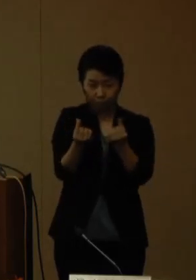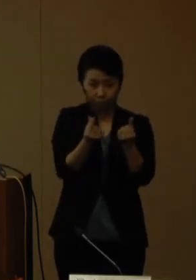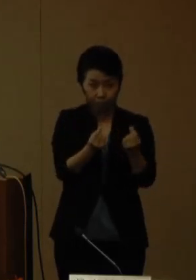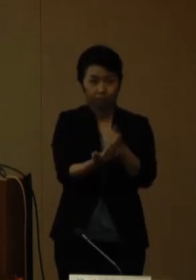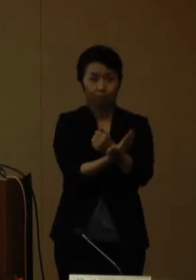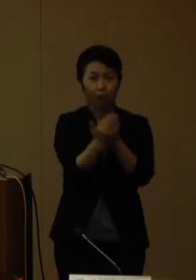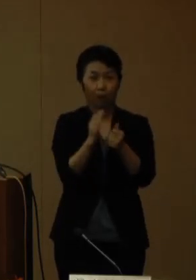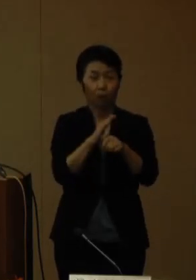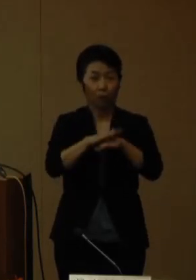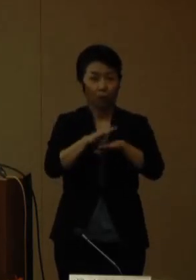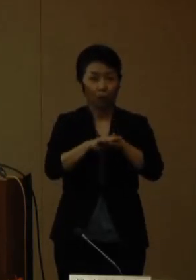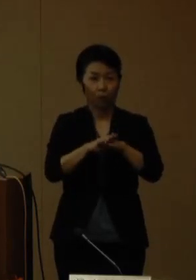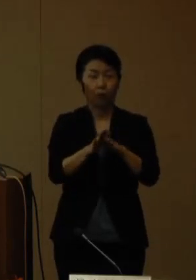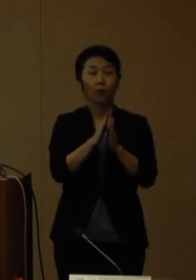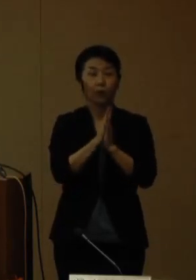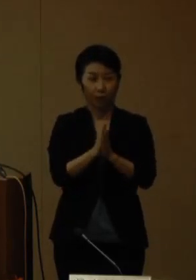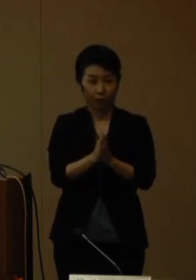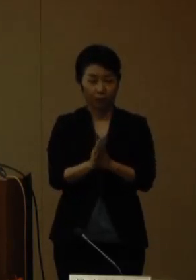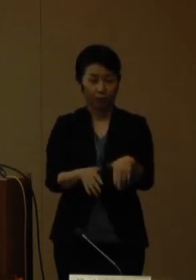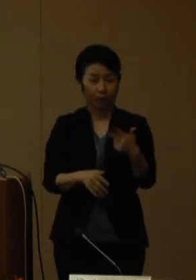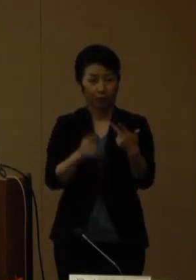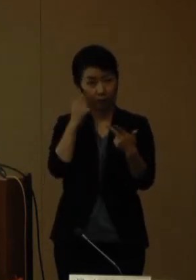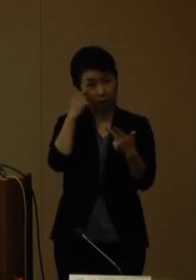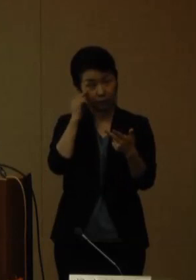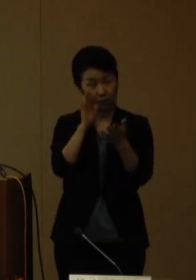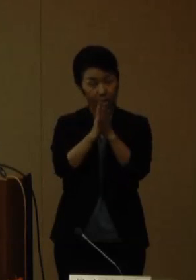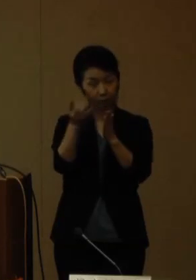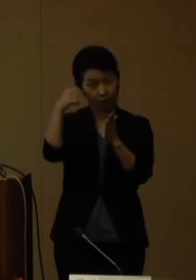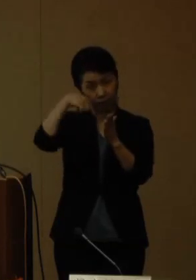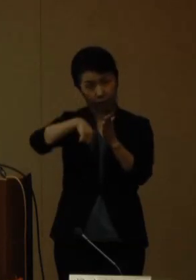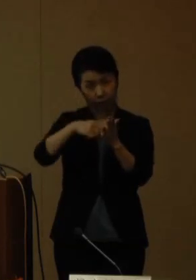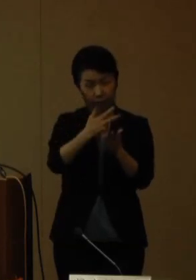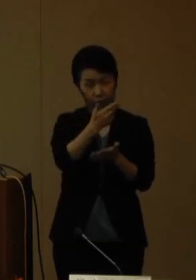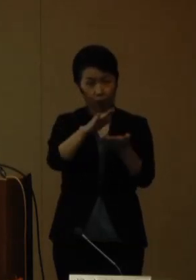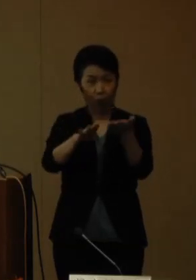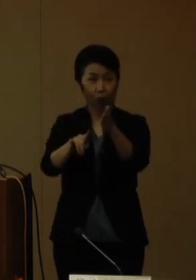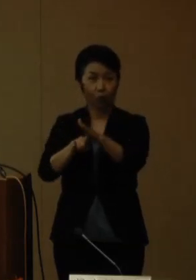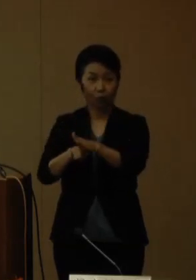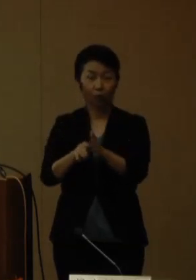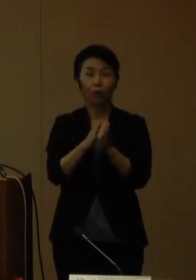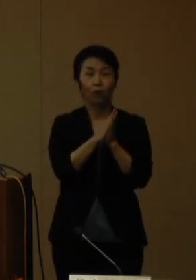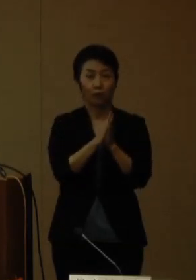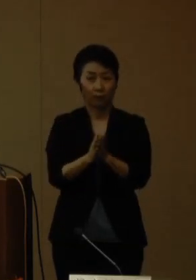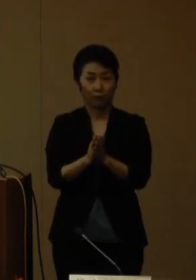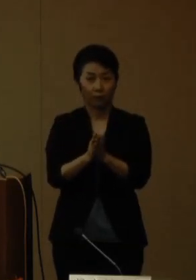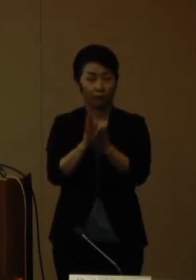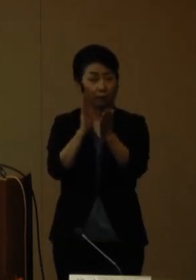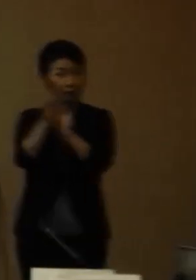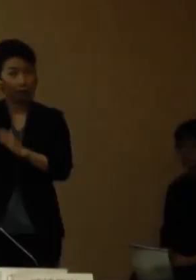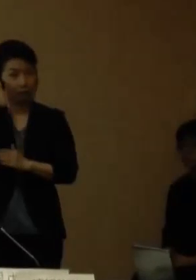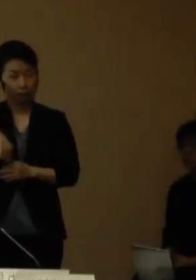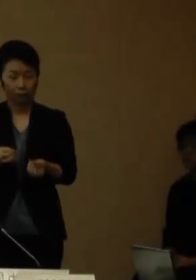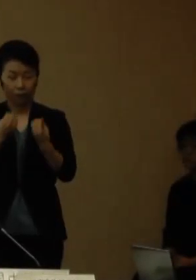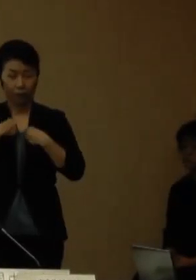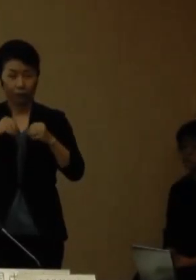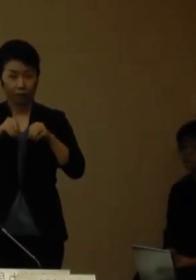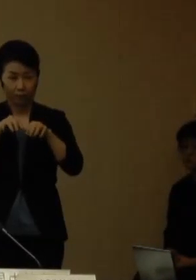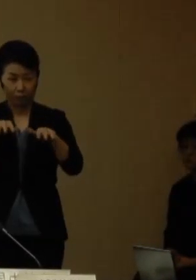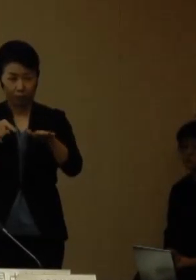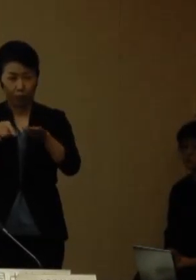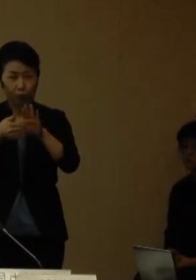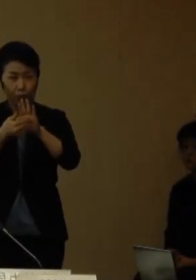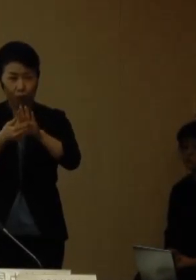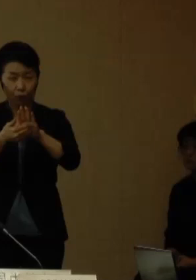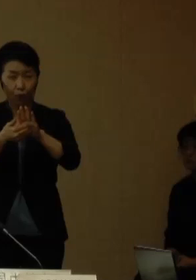。7つ目に、県内各市町村へのお願いです。県内の感染状況を抑えるため